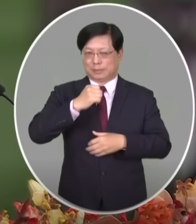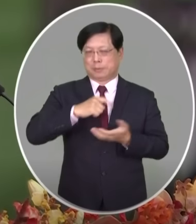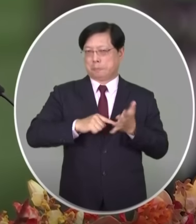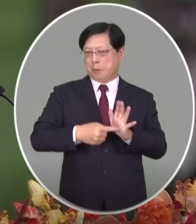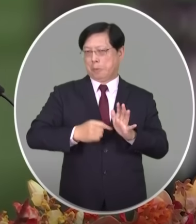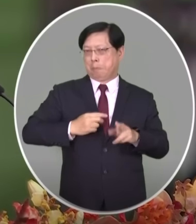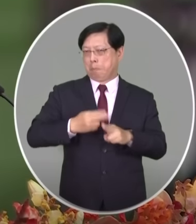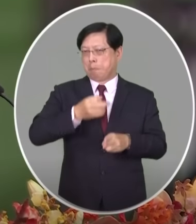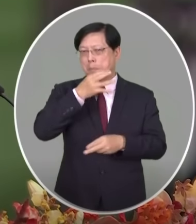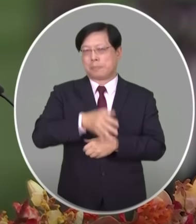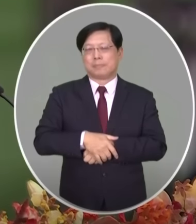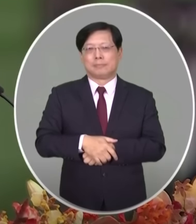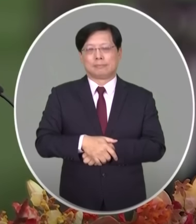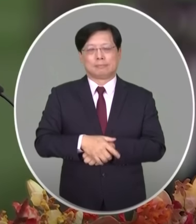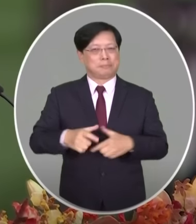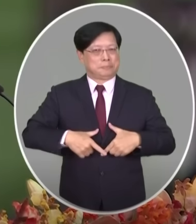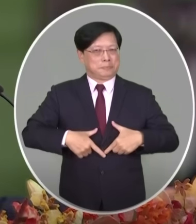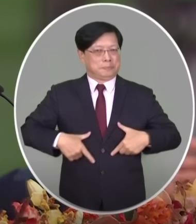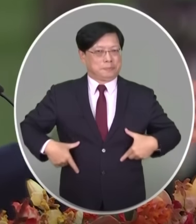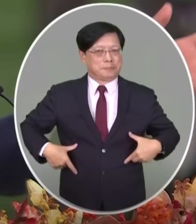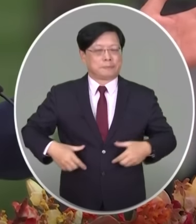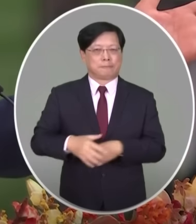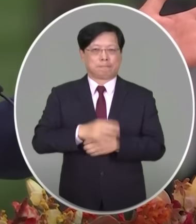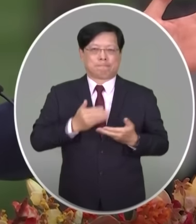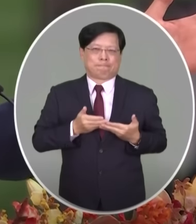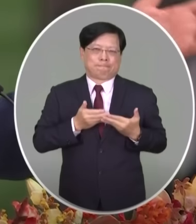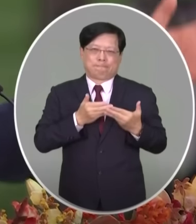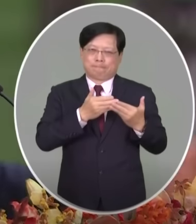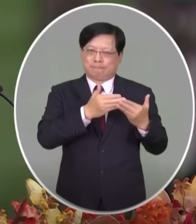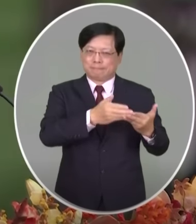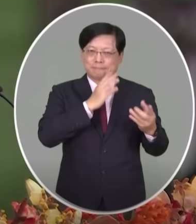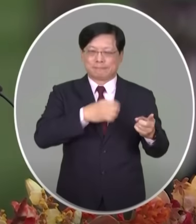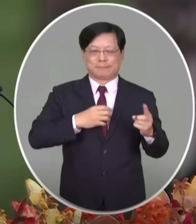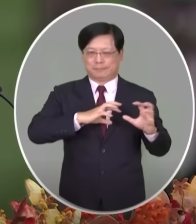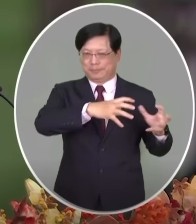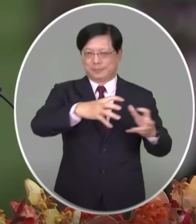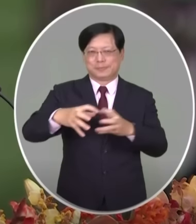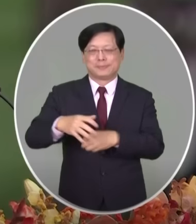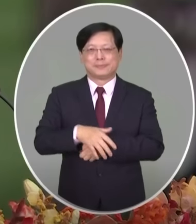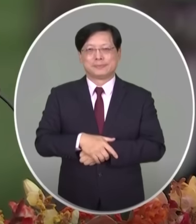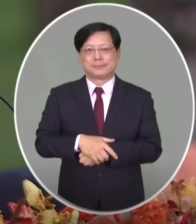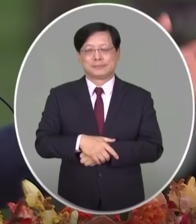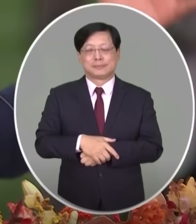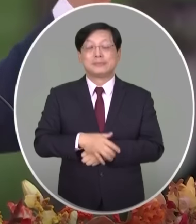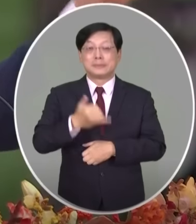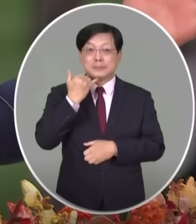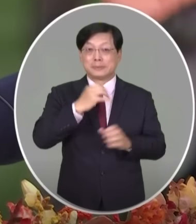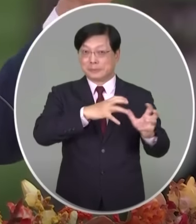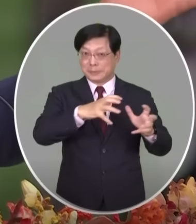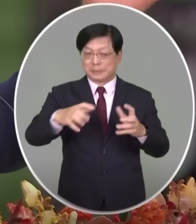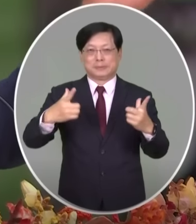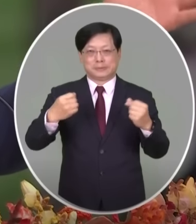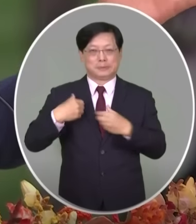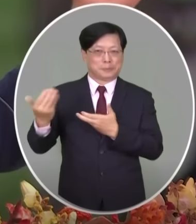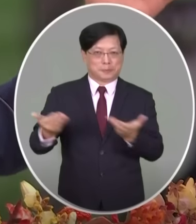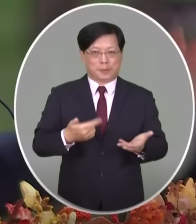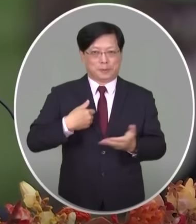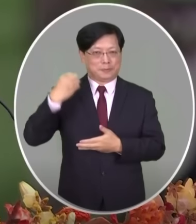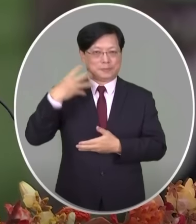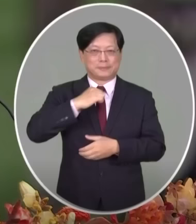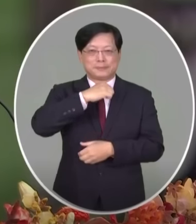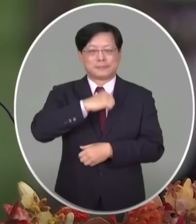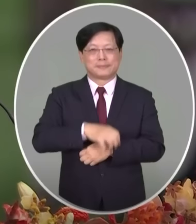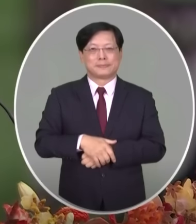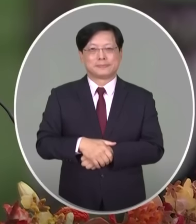信，勇敢航向新世界，让世界迎接新台